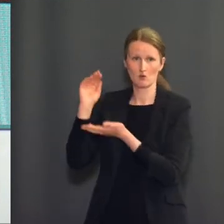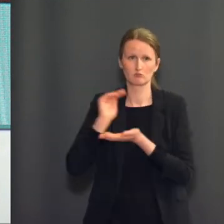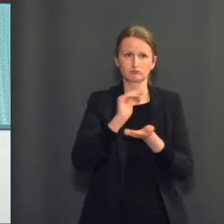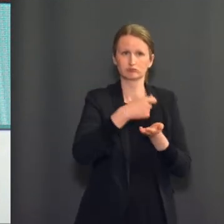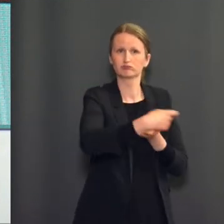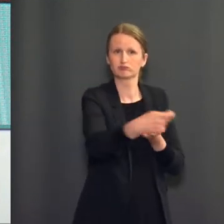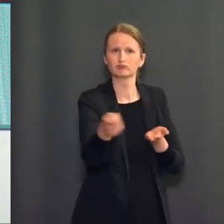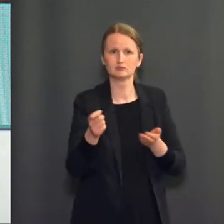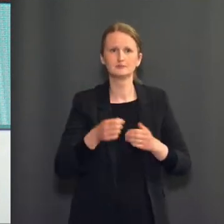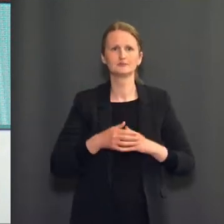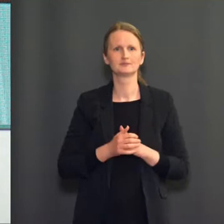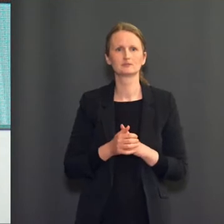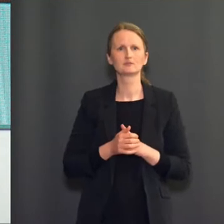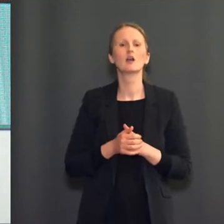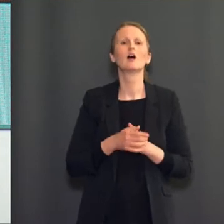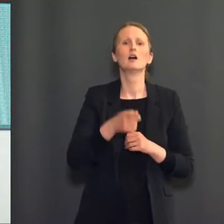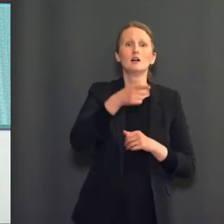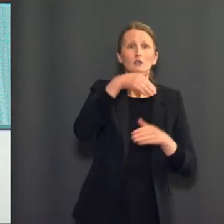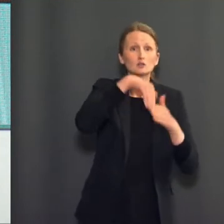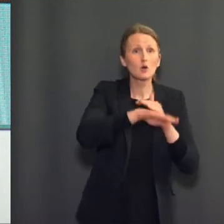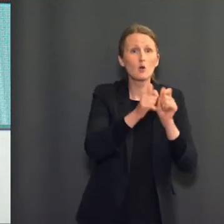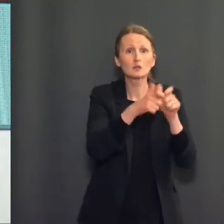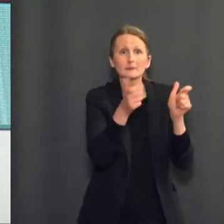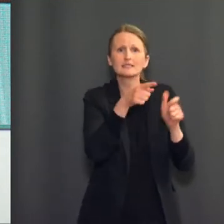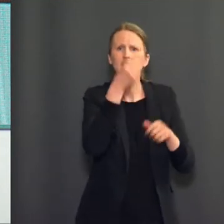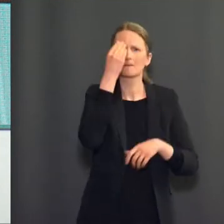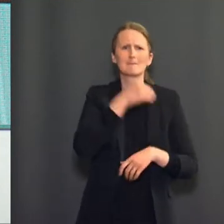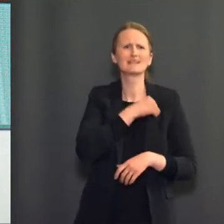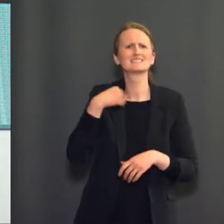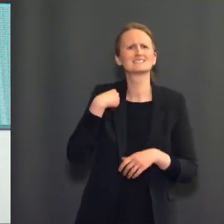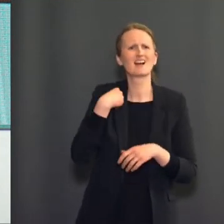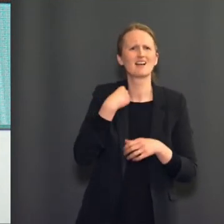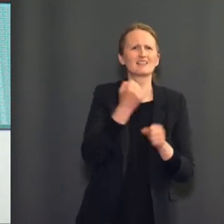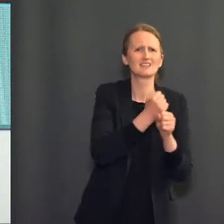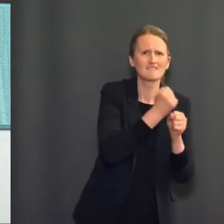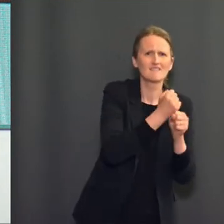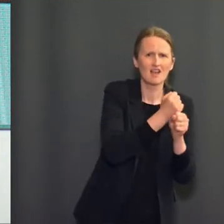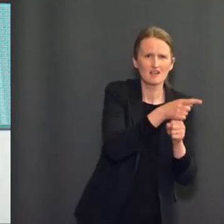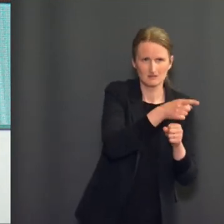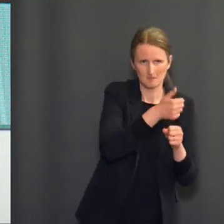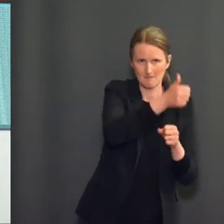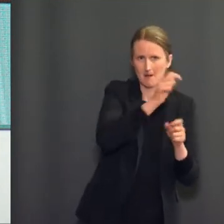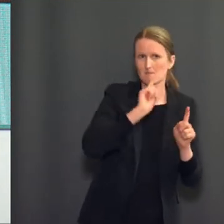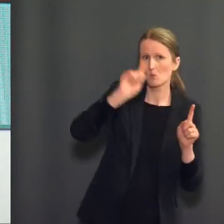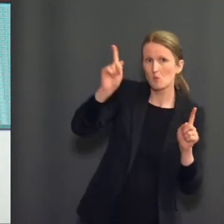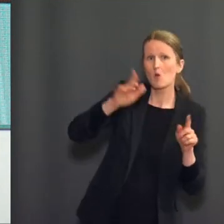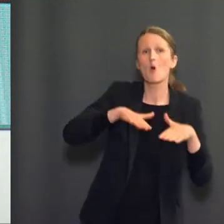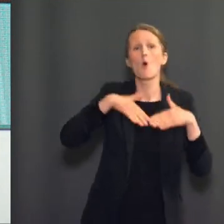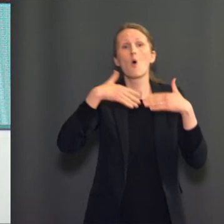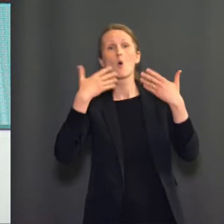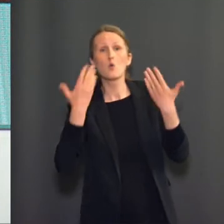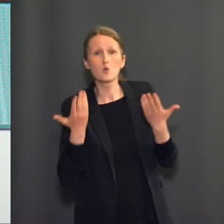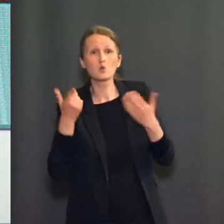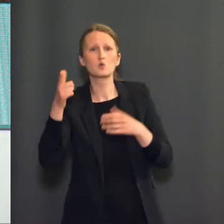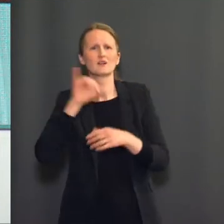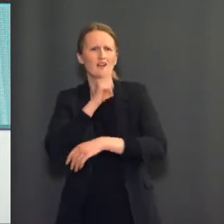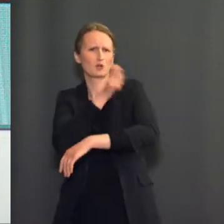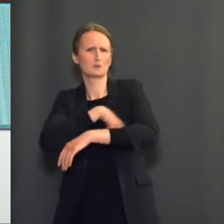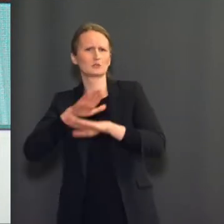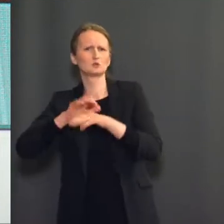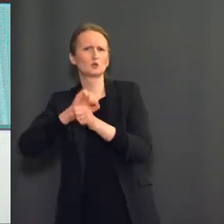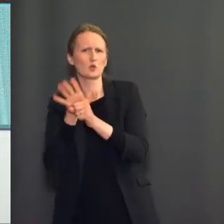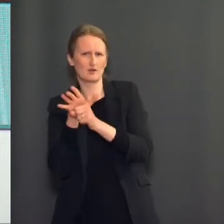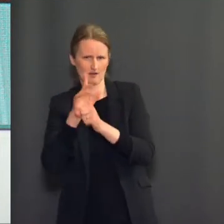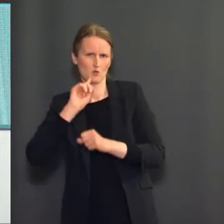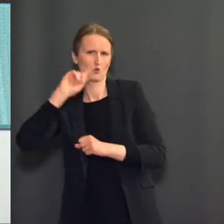Corona. Chaque entreprise peut commander une quantité suffisante permettant de tester 8 fois pendant